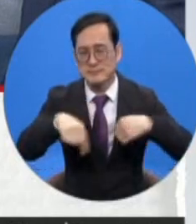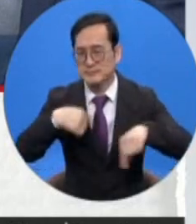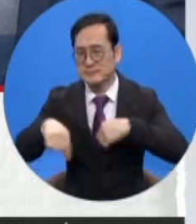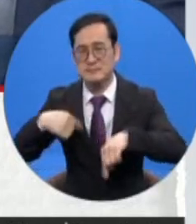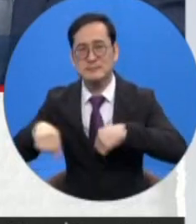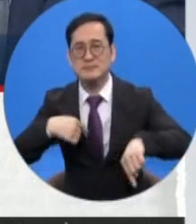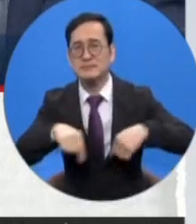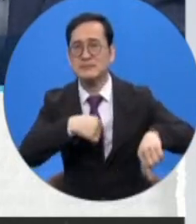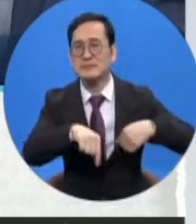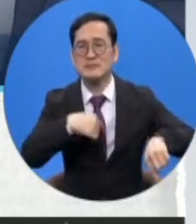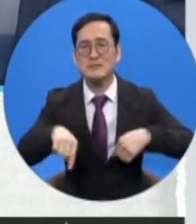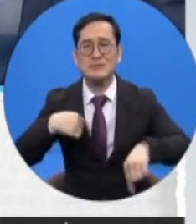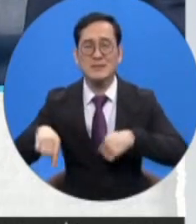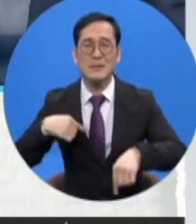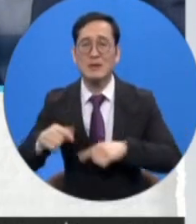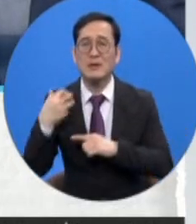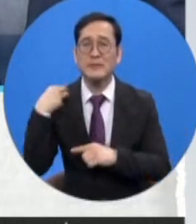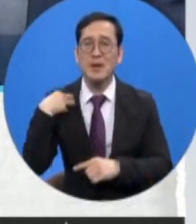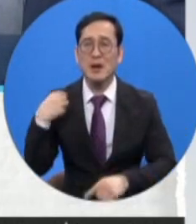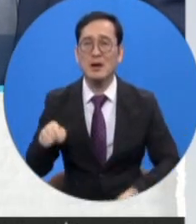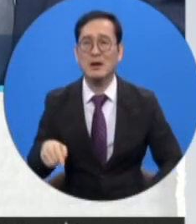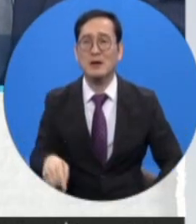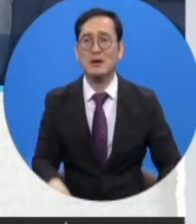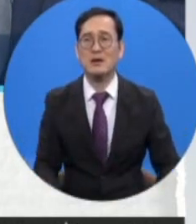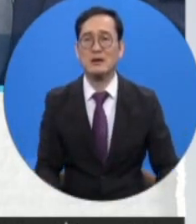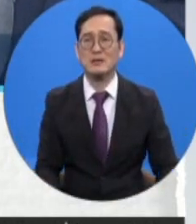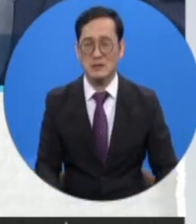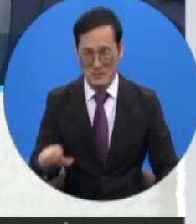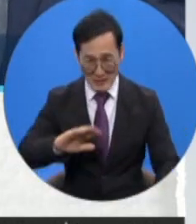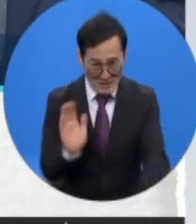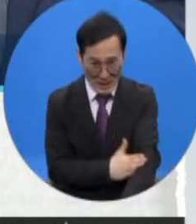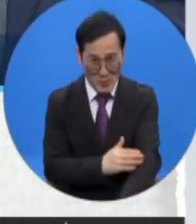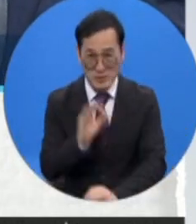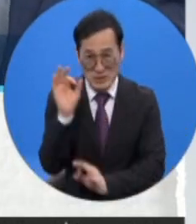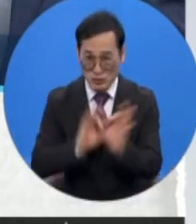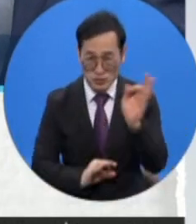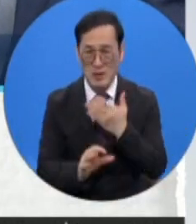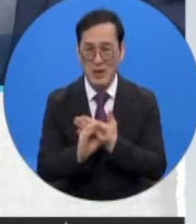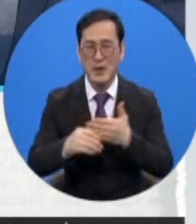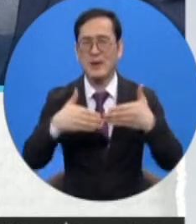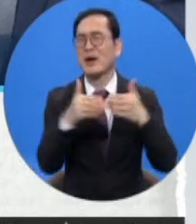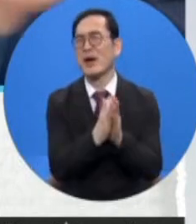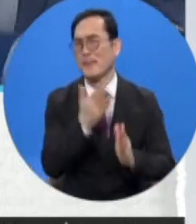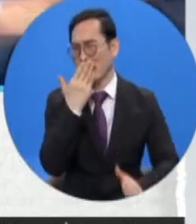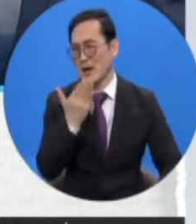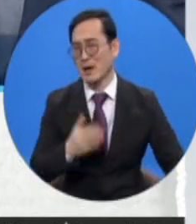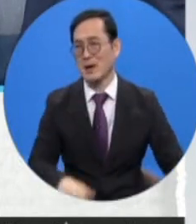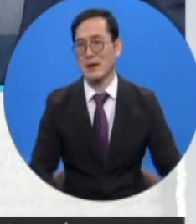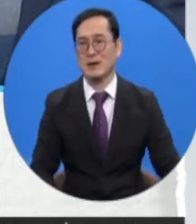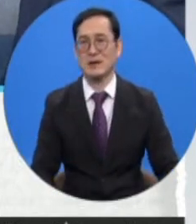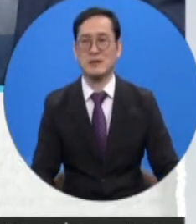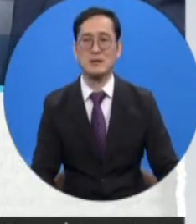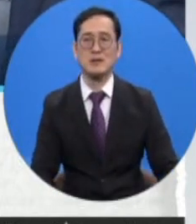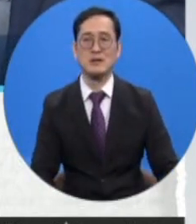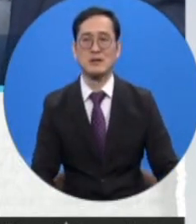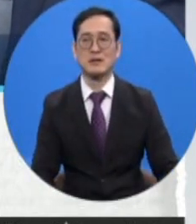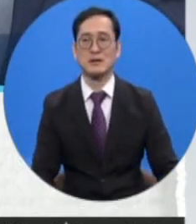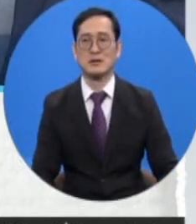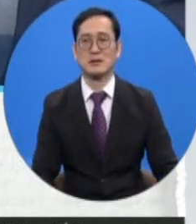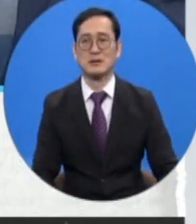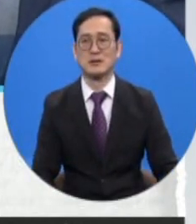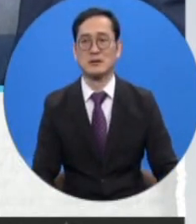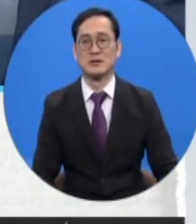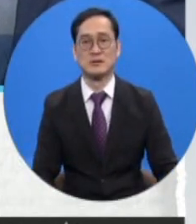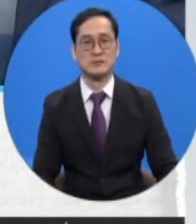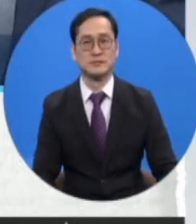족적을 남기느냐에 따라서 이게 없어질 수도 있단 말이에요. 심지어는 어떤 정권의 말하자면 그